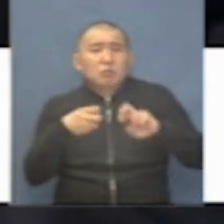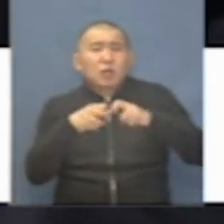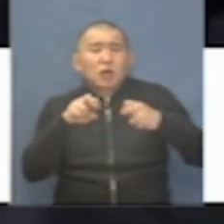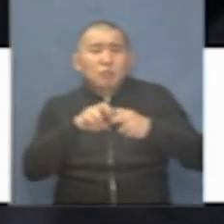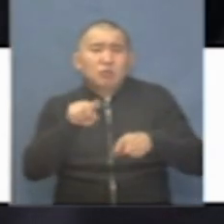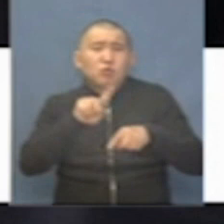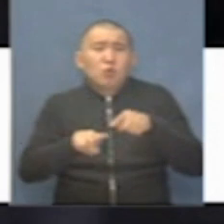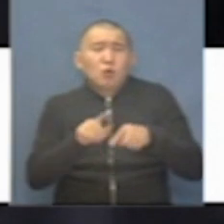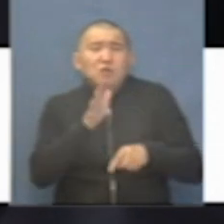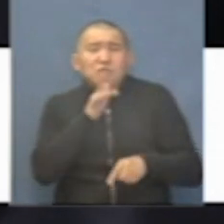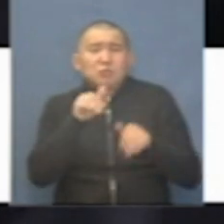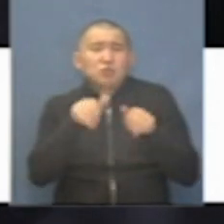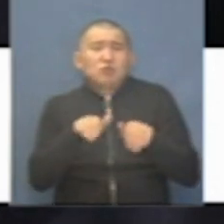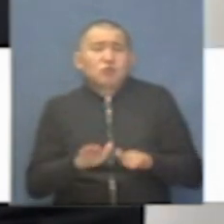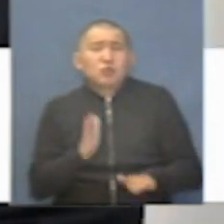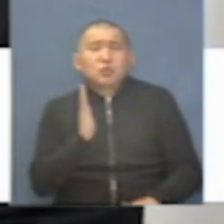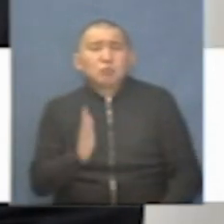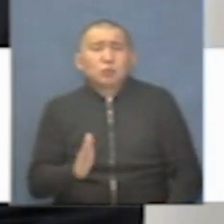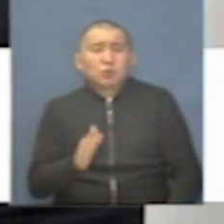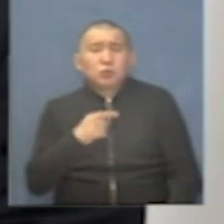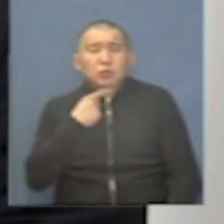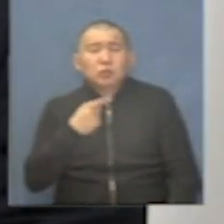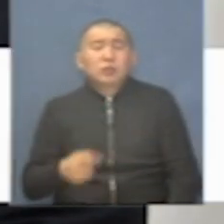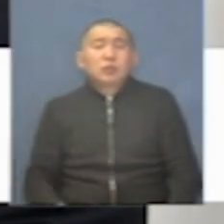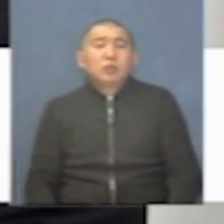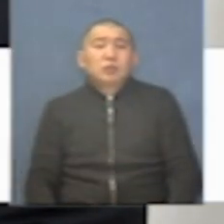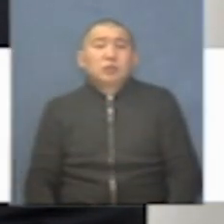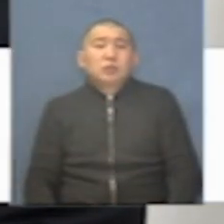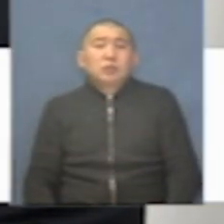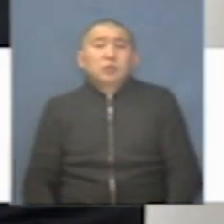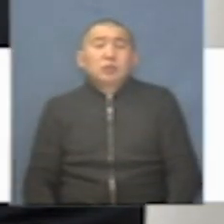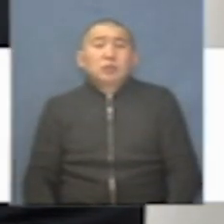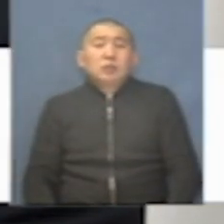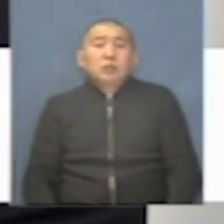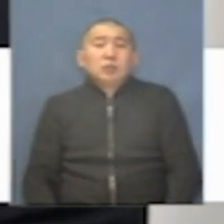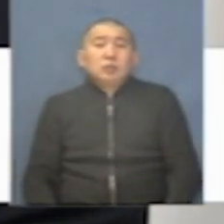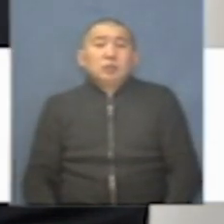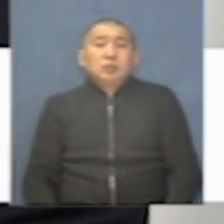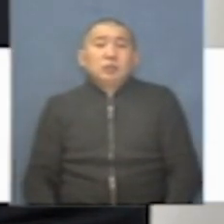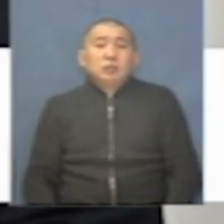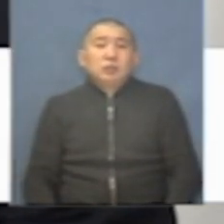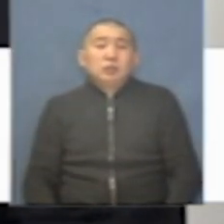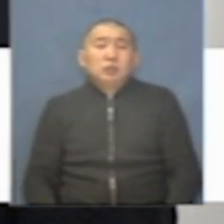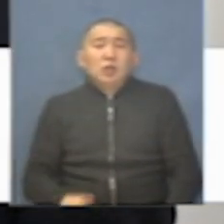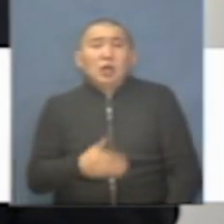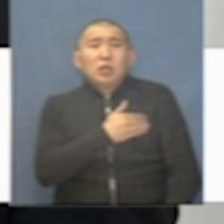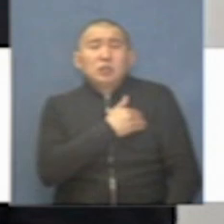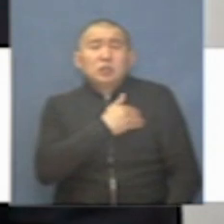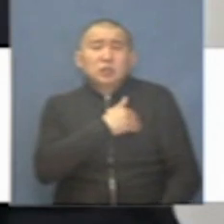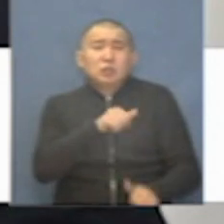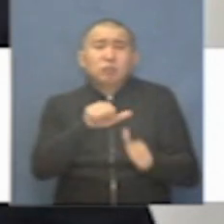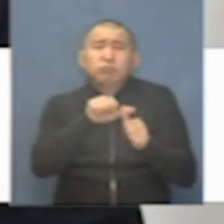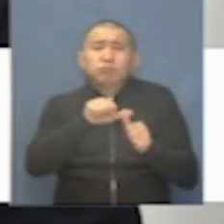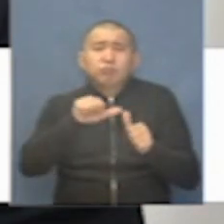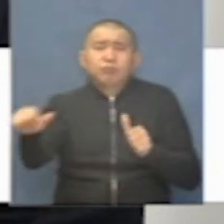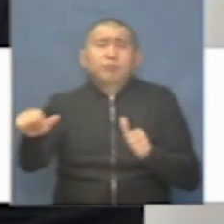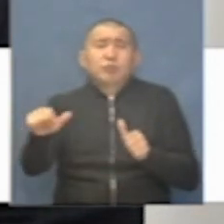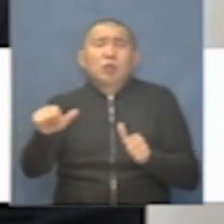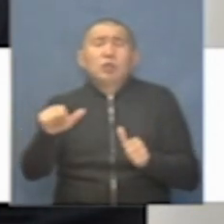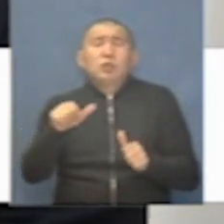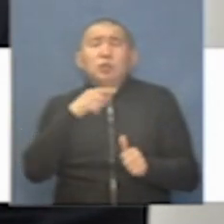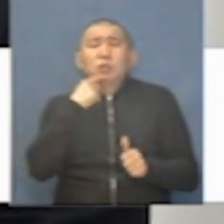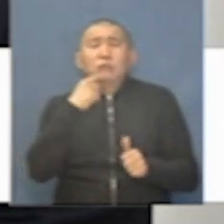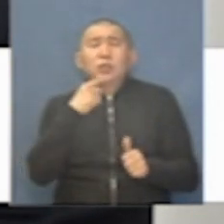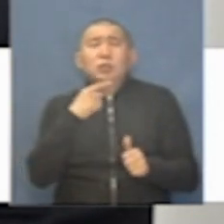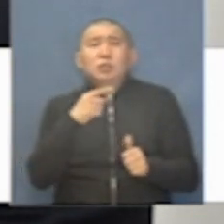біртіндеп тарқайды деп сендірді. Қайында ауылының жаңағы орман шаруашылық жерінен бөлек шығарып, ауылды ретінде бекіту